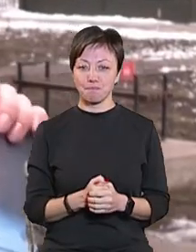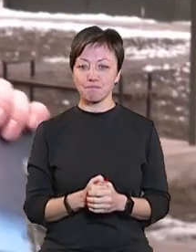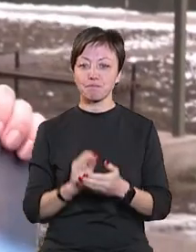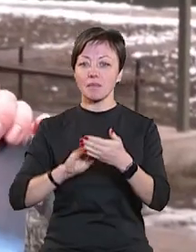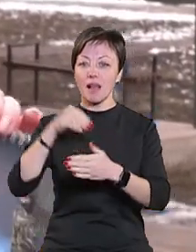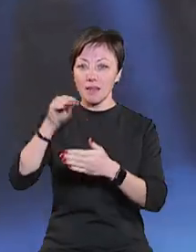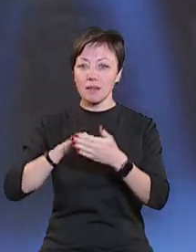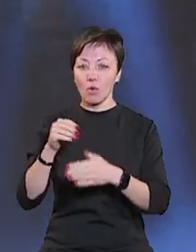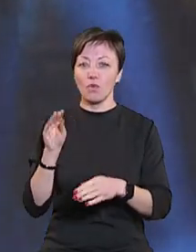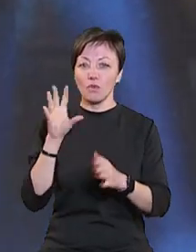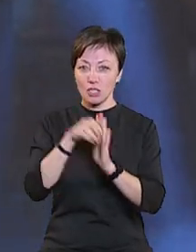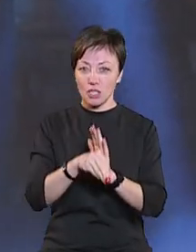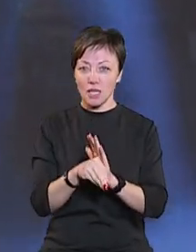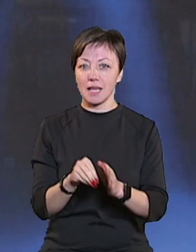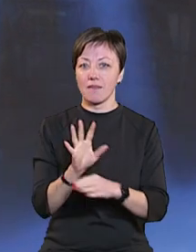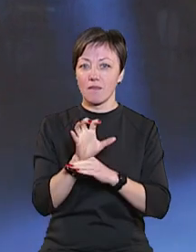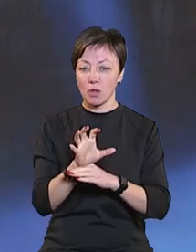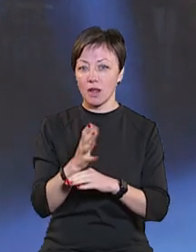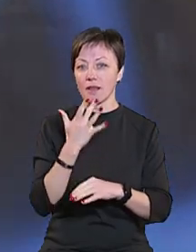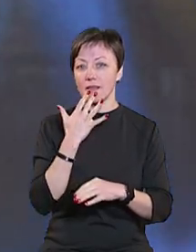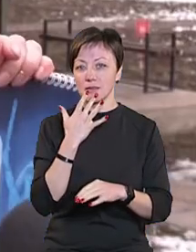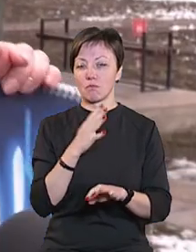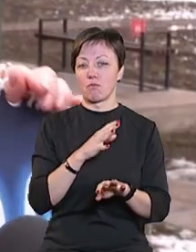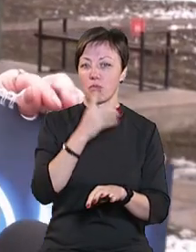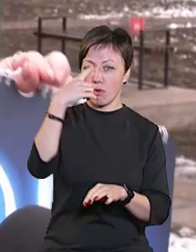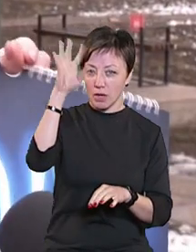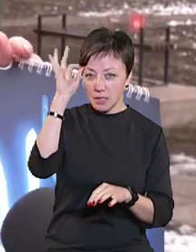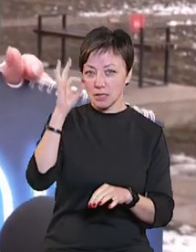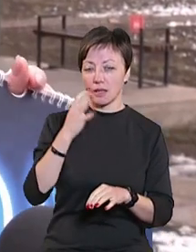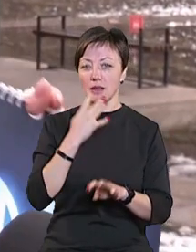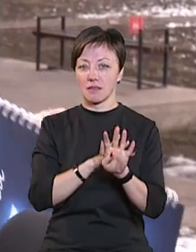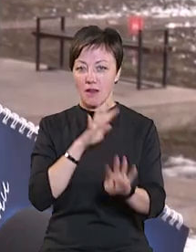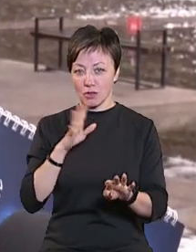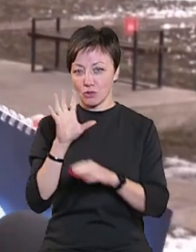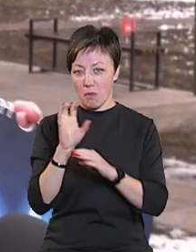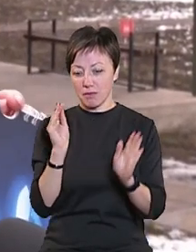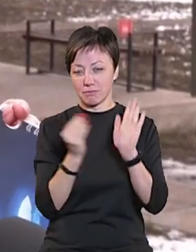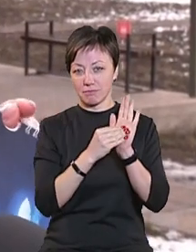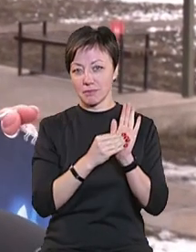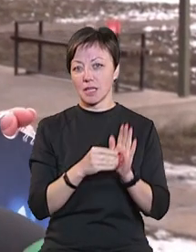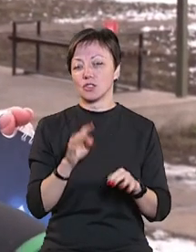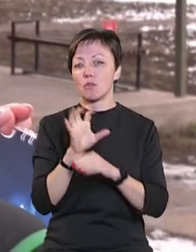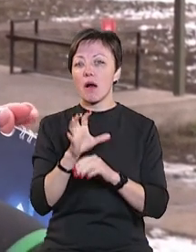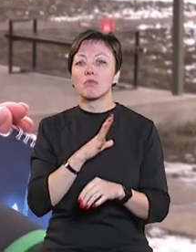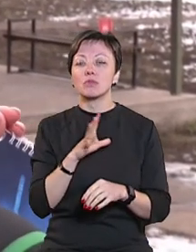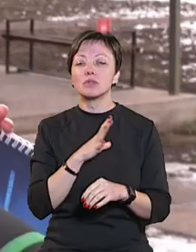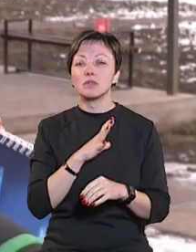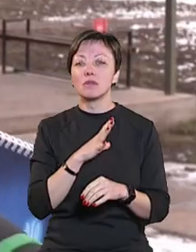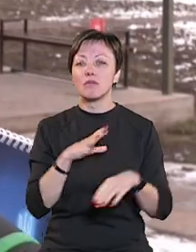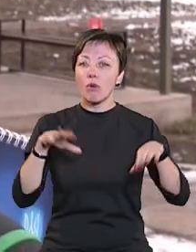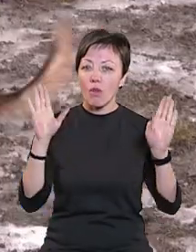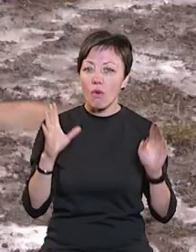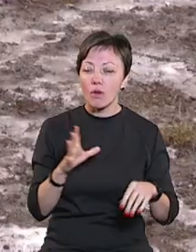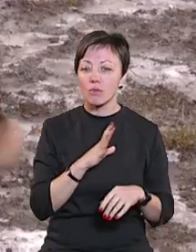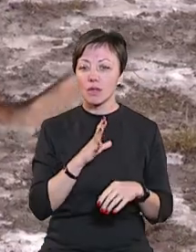календаря увійшли світлини службових собак Нацполіції, прикордонної служби, Нацгвардії. В календар так попали собаки, які були в полоні,